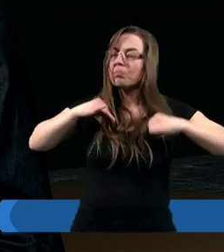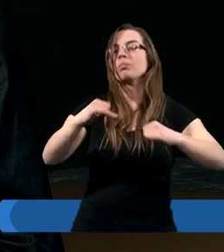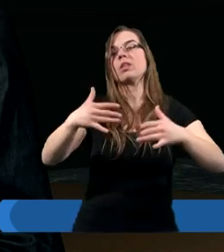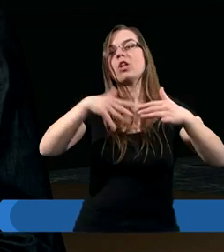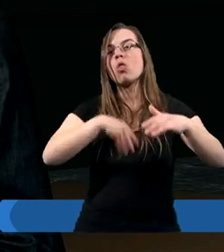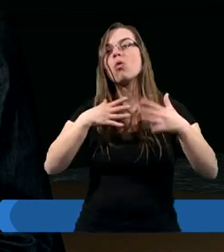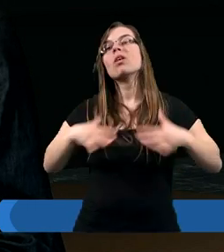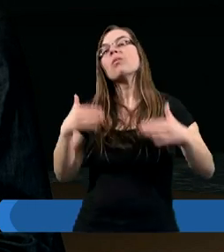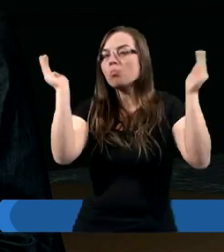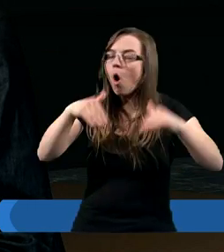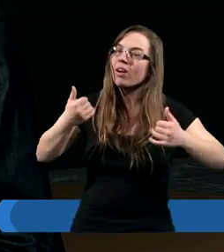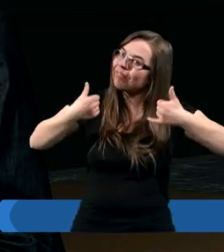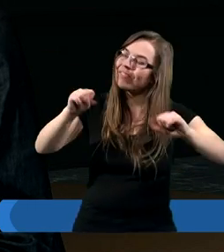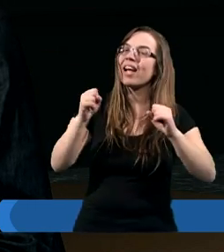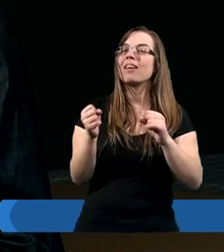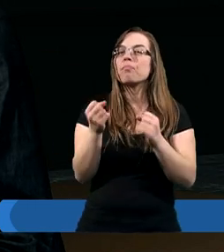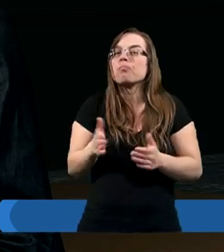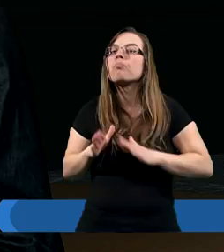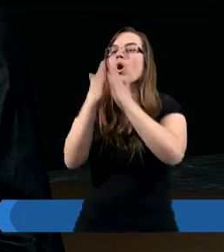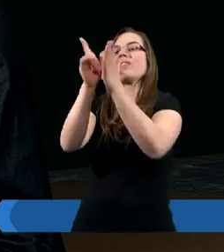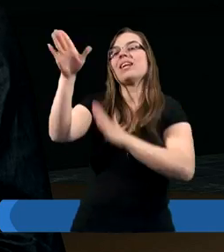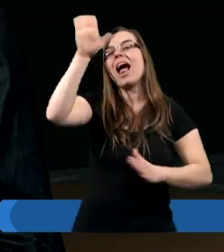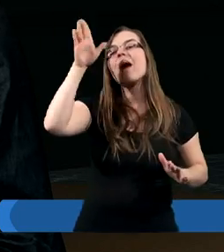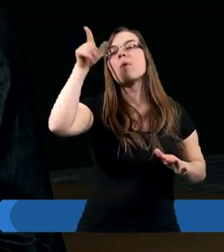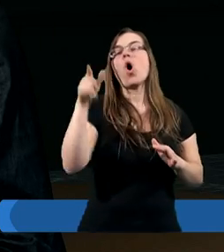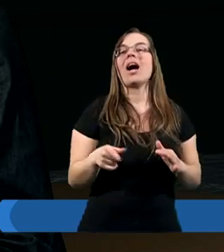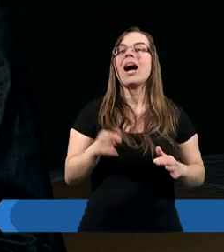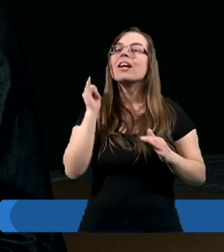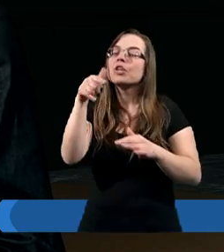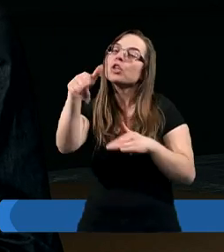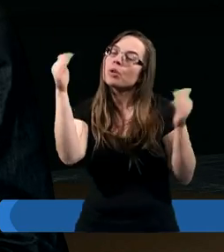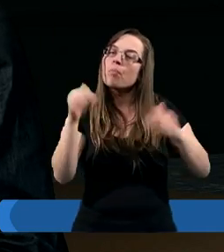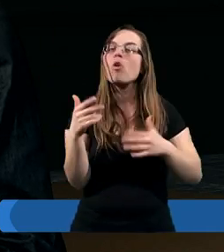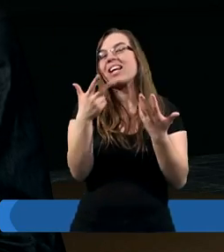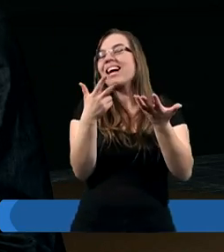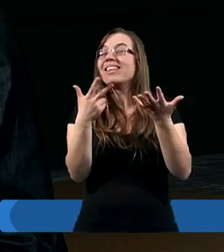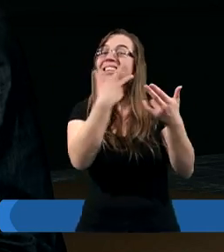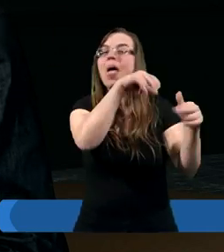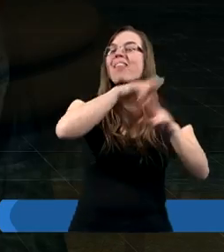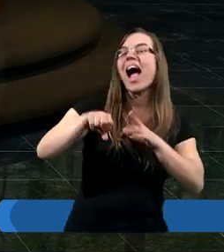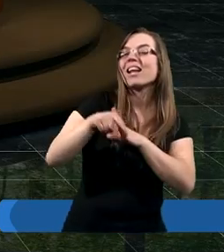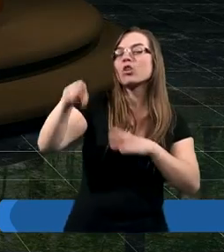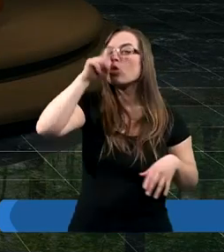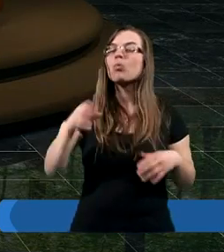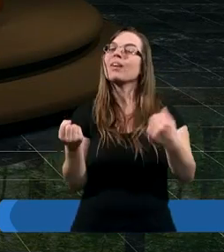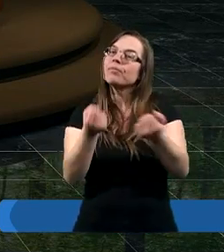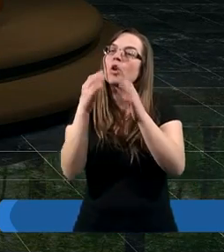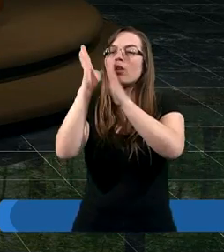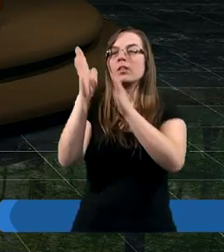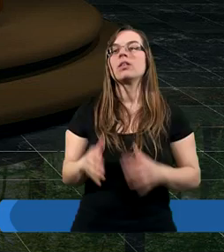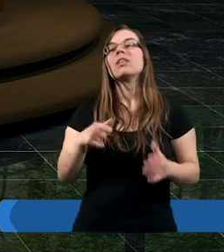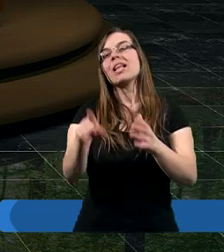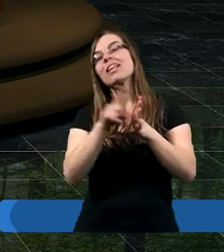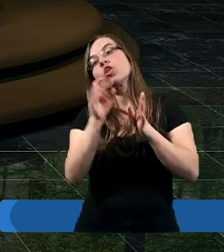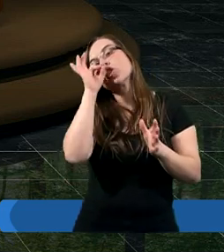na większe poświęcenie dla Boga i widzi, czym naprawdę jest ten grzech. I nie chce do tego wracać. Dziękuję. Na początku mówiliśmy o